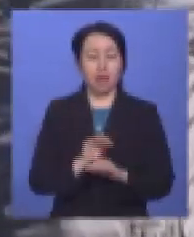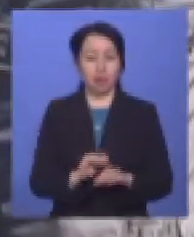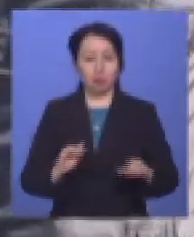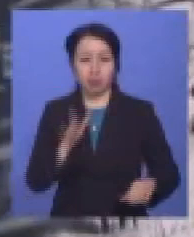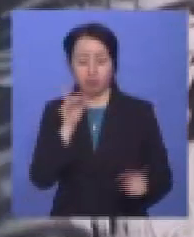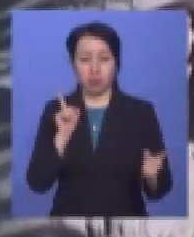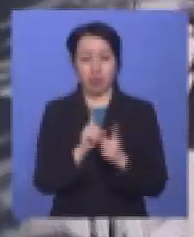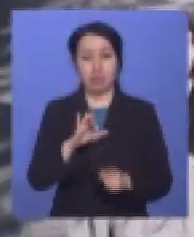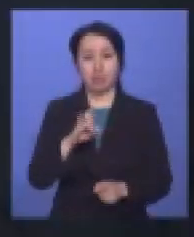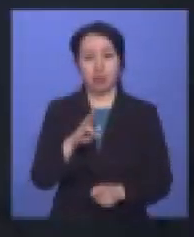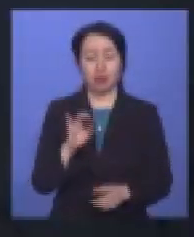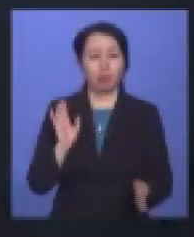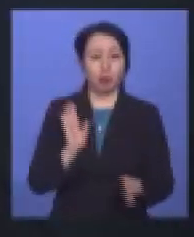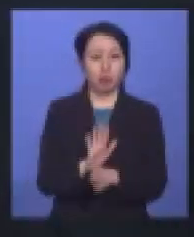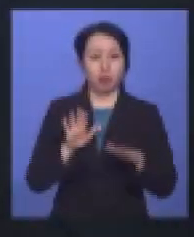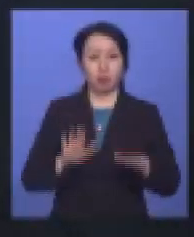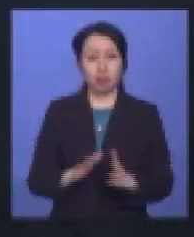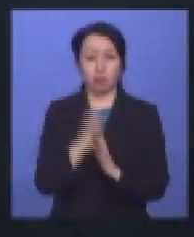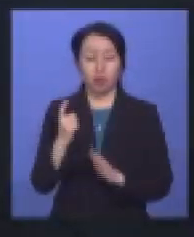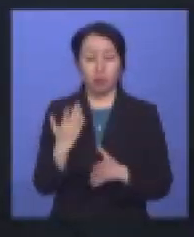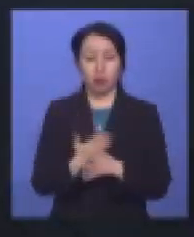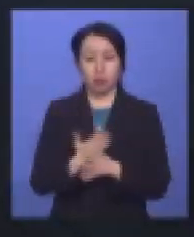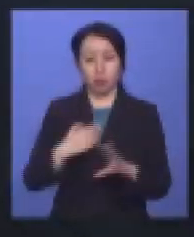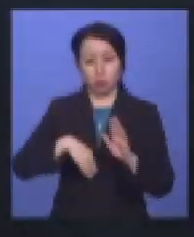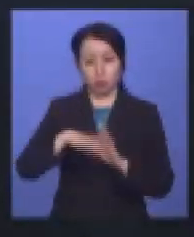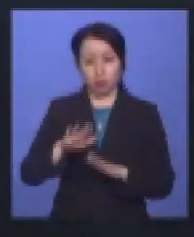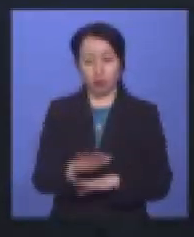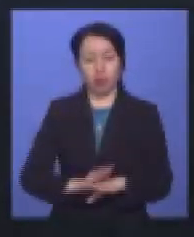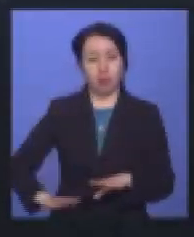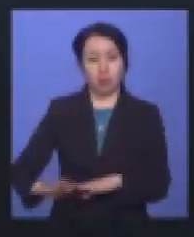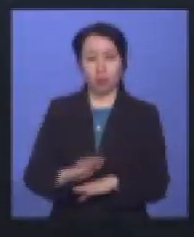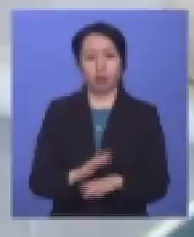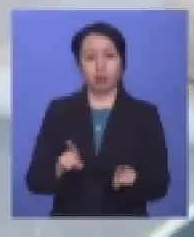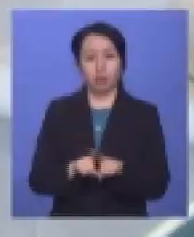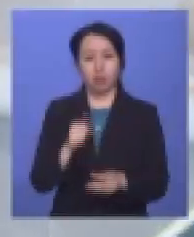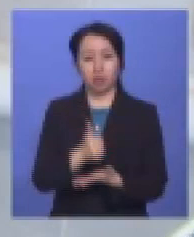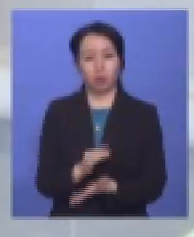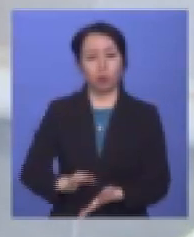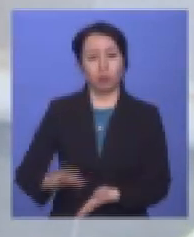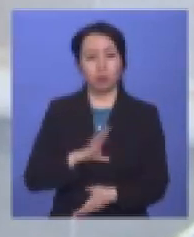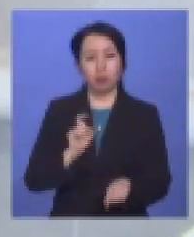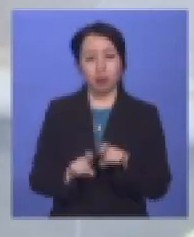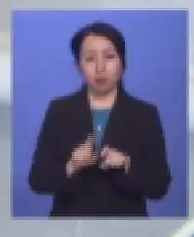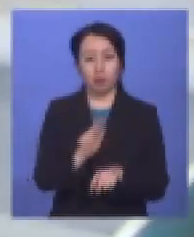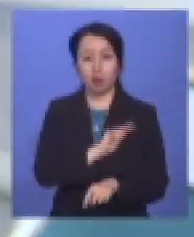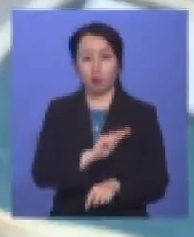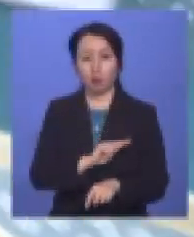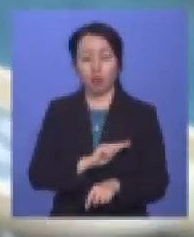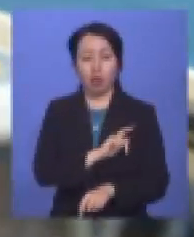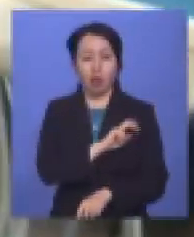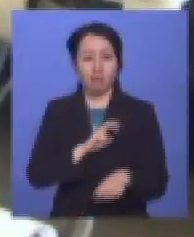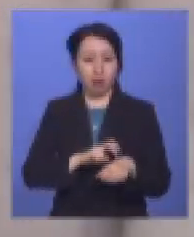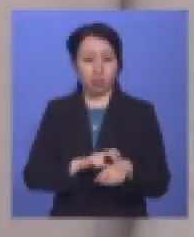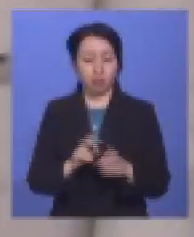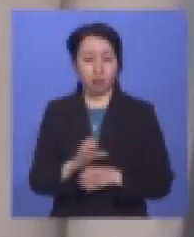ходе визита Айдарбек Сапаров поручил местному аграрию помочь в благоустройстве прилегающей территории. Также аким области проинспектировал и работу врачебной